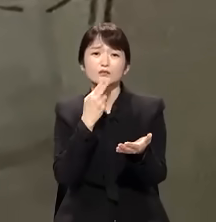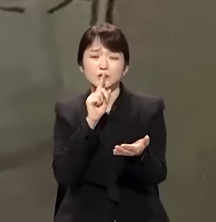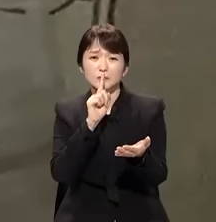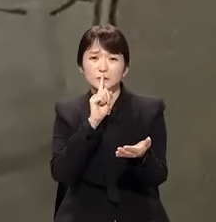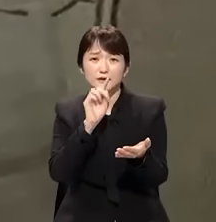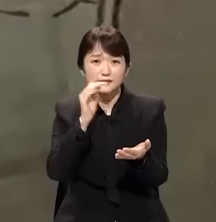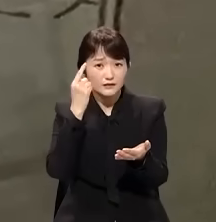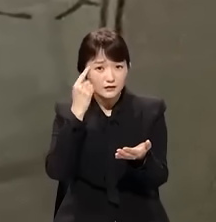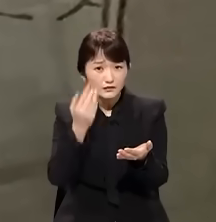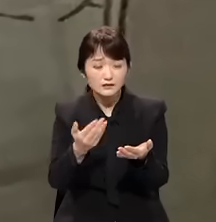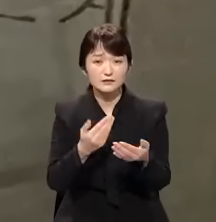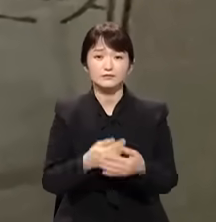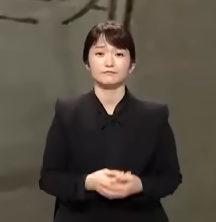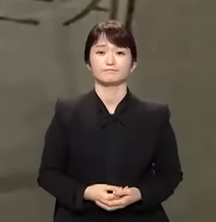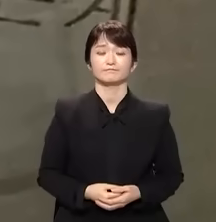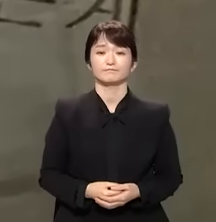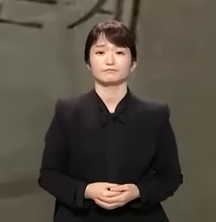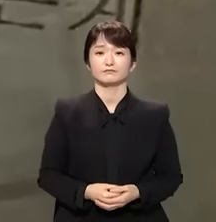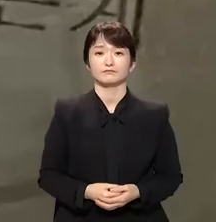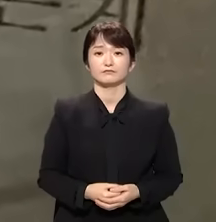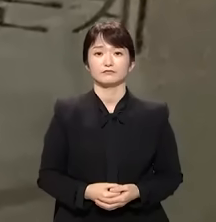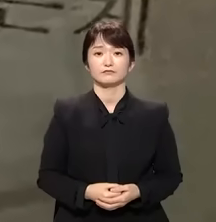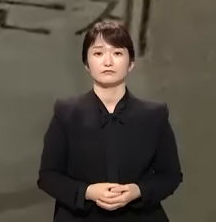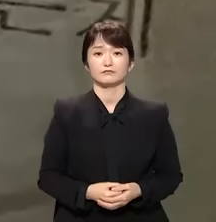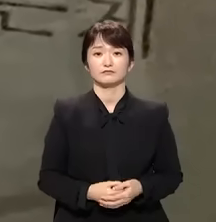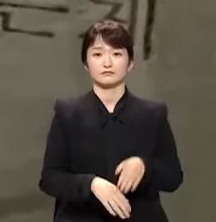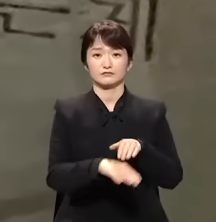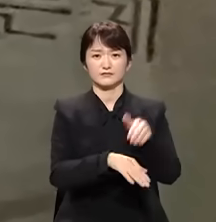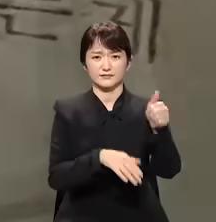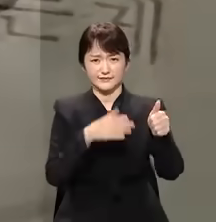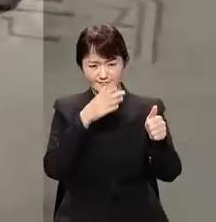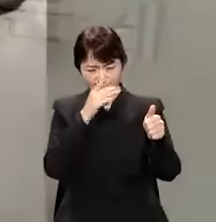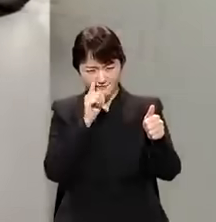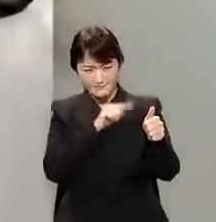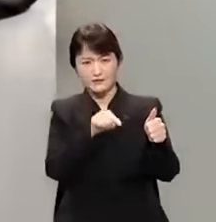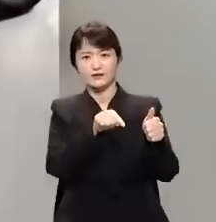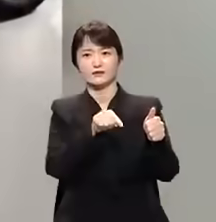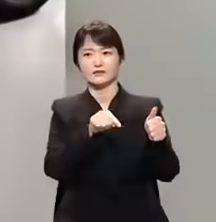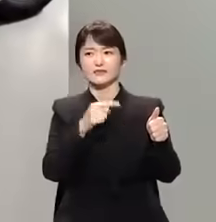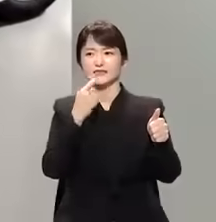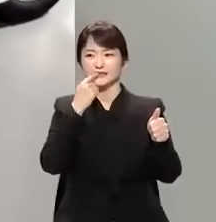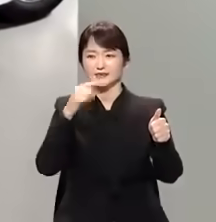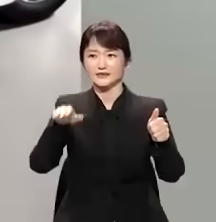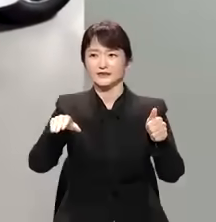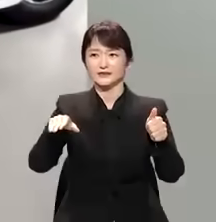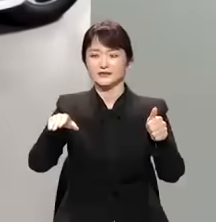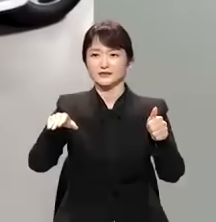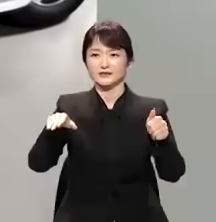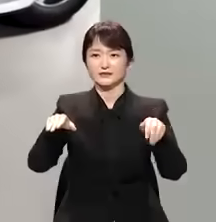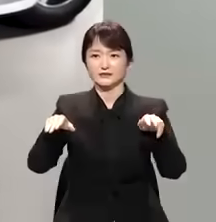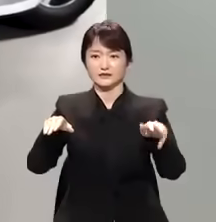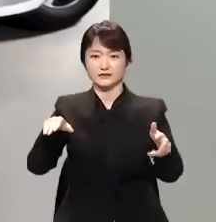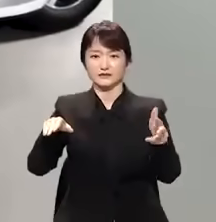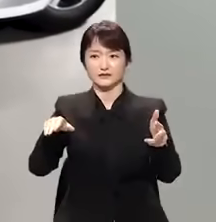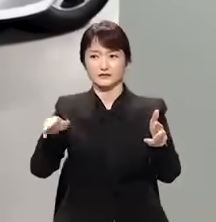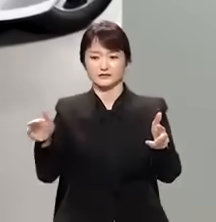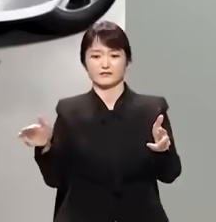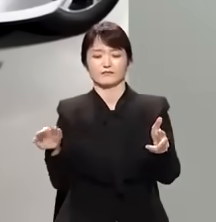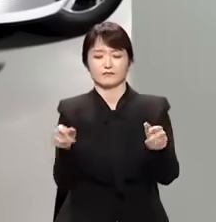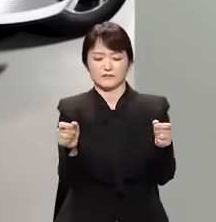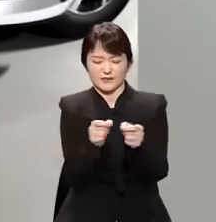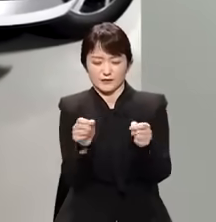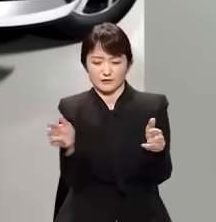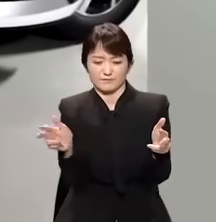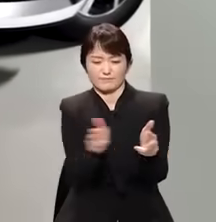되냐고요라고도 합니다 자 그리고 이런 차주가 귀심 흰 차량이 어 저렇게 그 옆 못 나가게 저렇게 딱